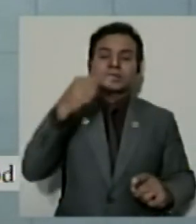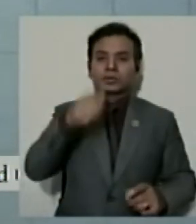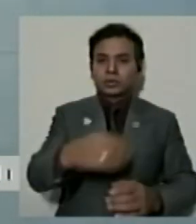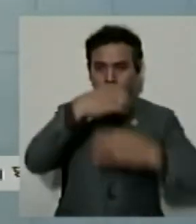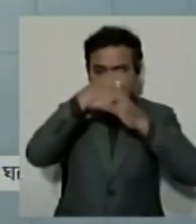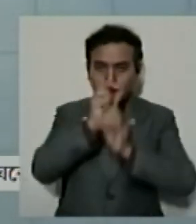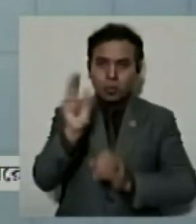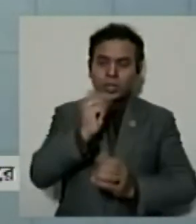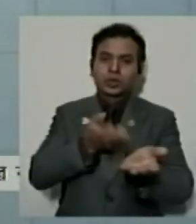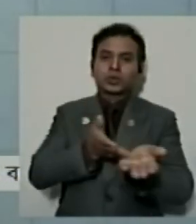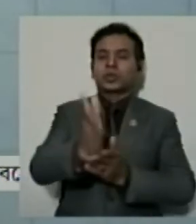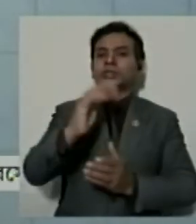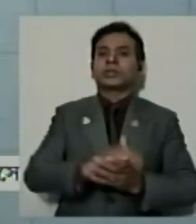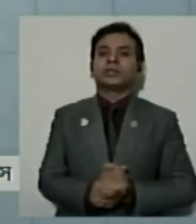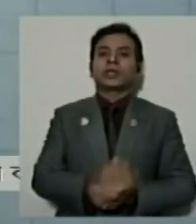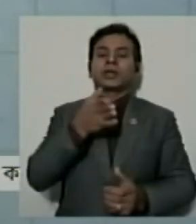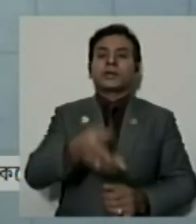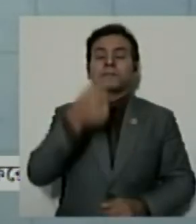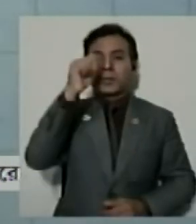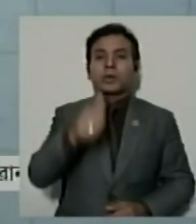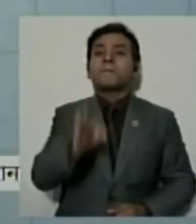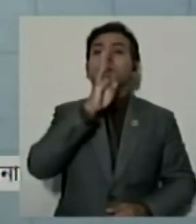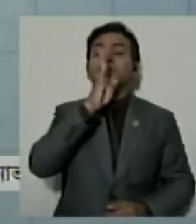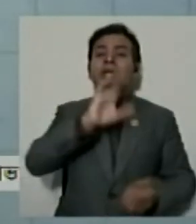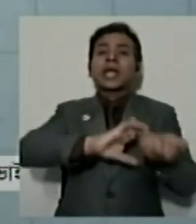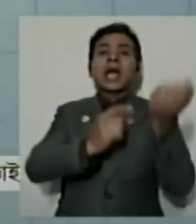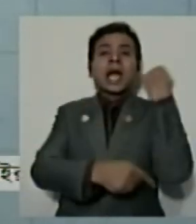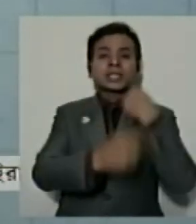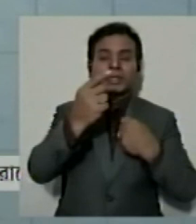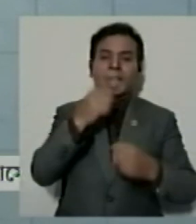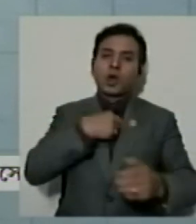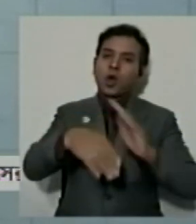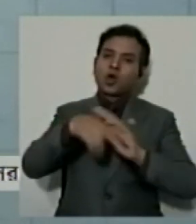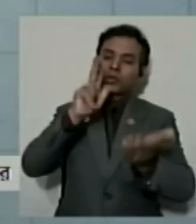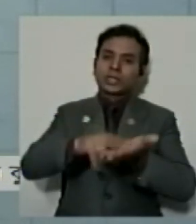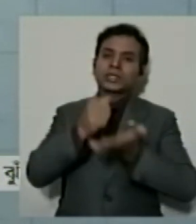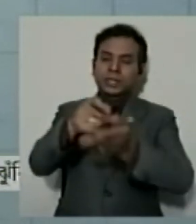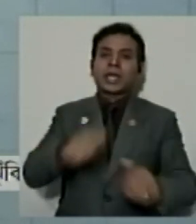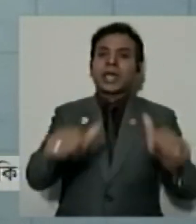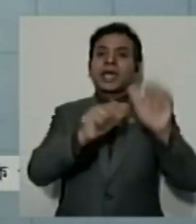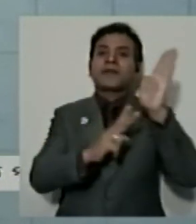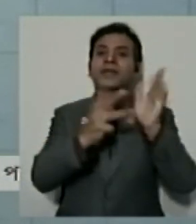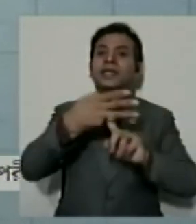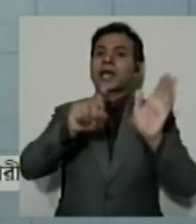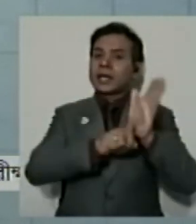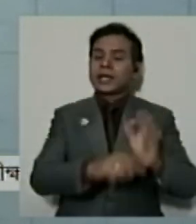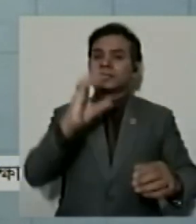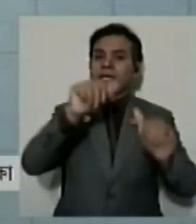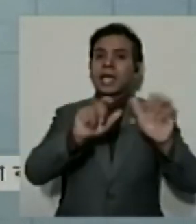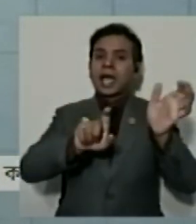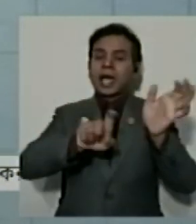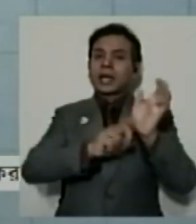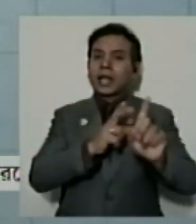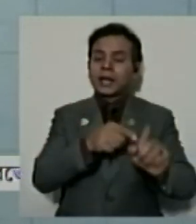কেয়ার হসপিটাল ঢাকা, যেটা পূর্বের অ্যাপোলো হসপিটাল ছিল, তাদেরও পরিসংখ্যান আমাদের সাথে যুক্ত হয়েছে। আমরা